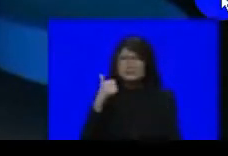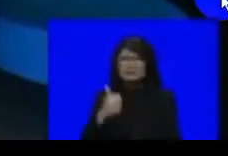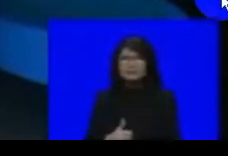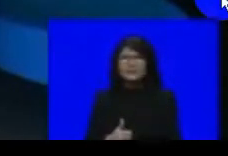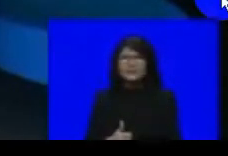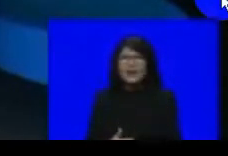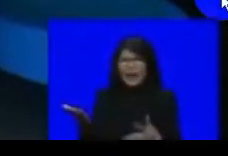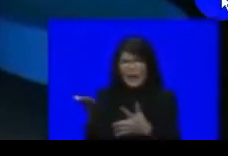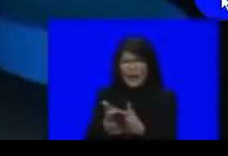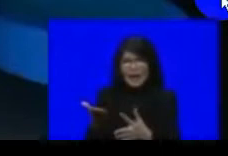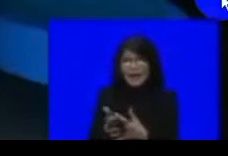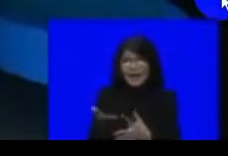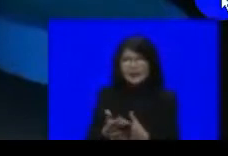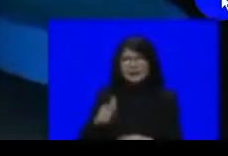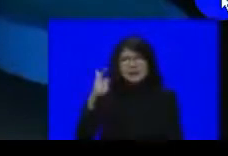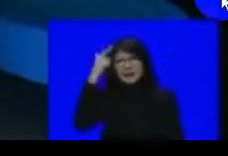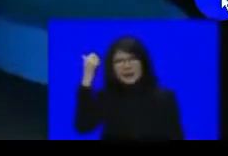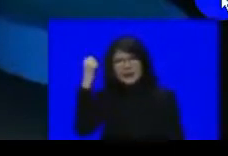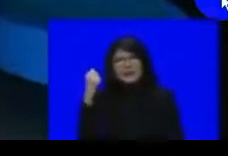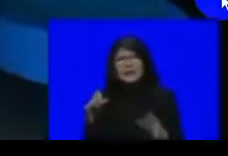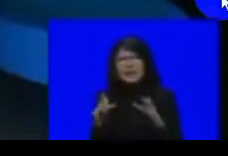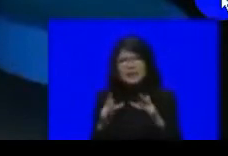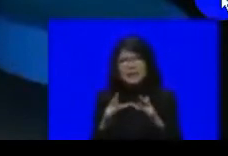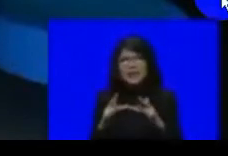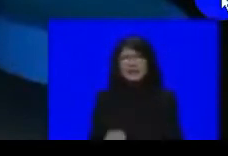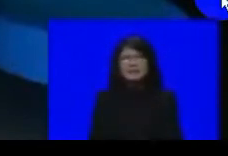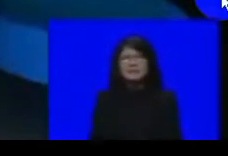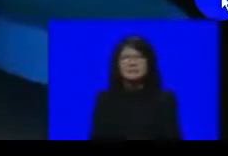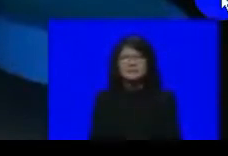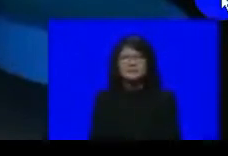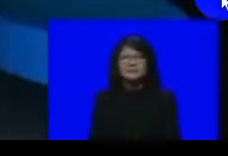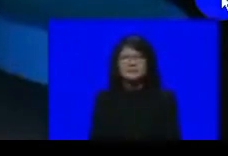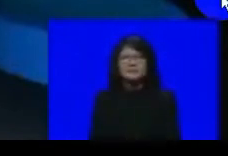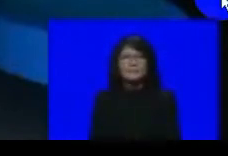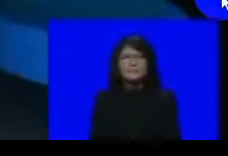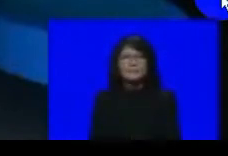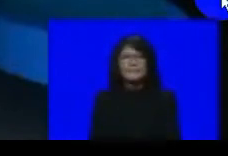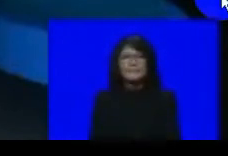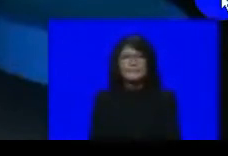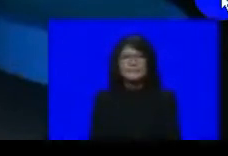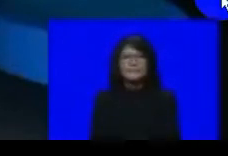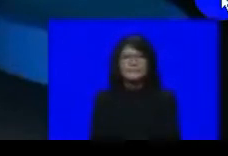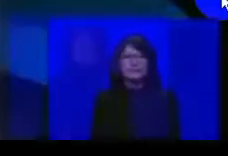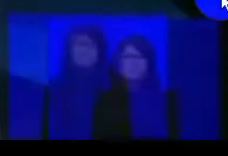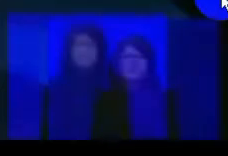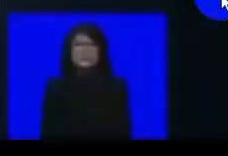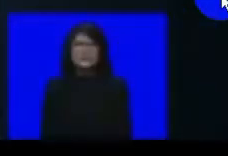menikmati aksesibilitas pembelajaran online? Silakan Bapak Samuel.